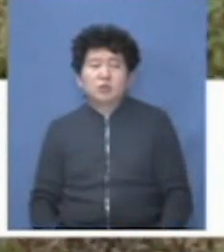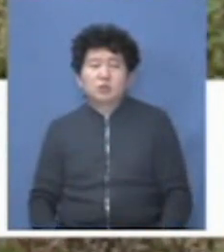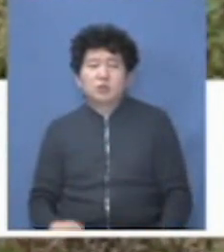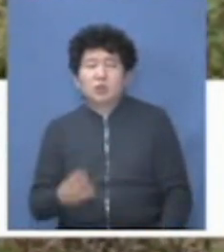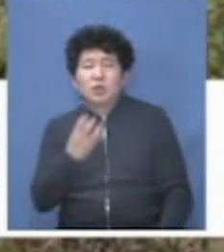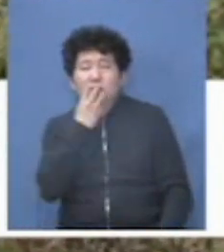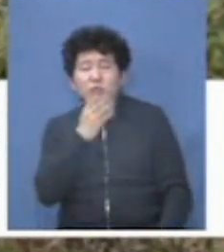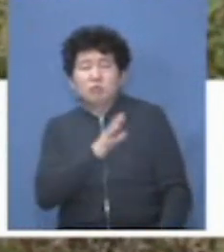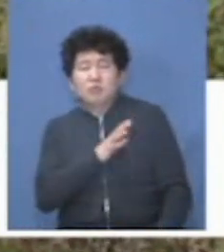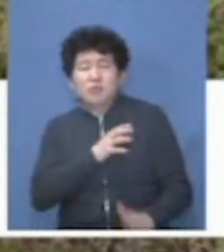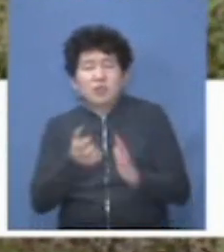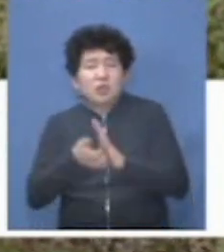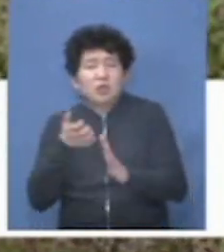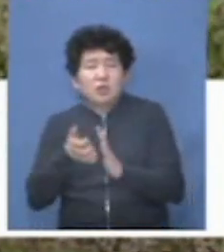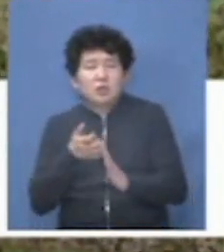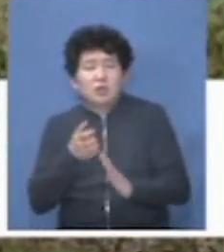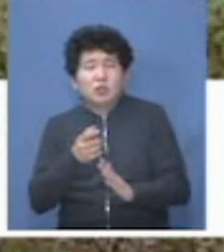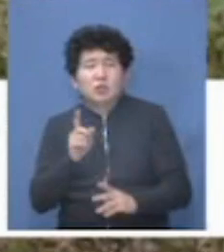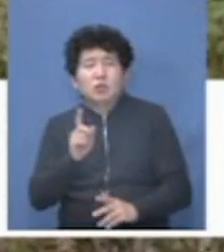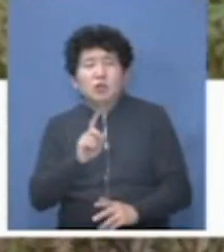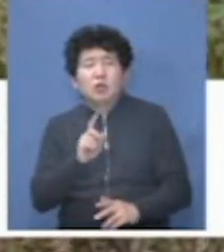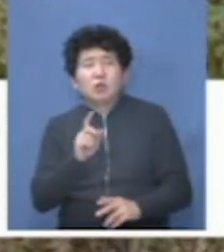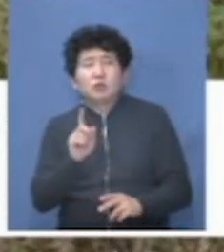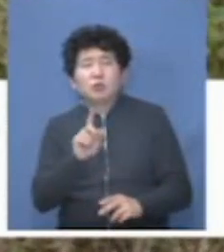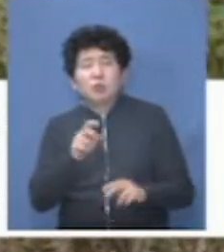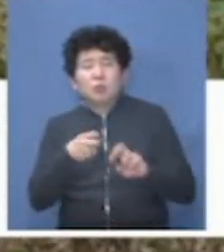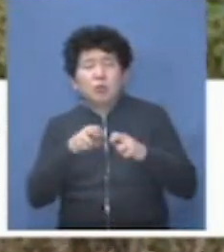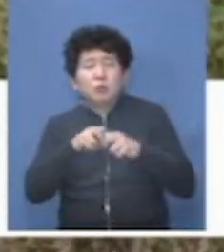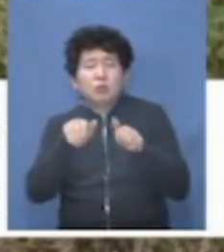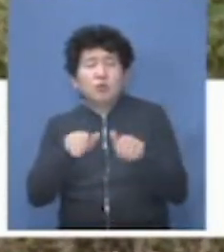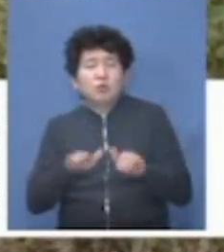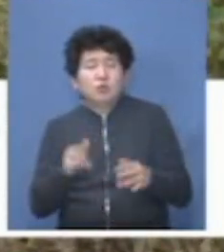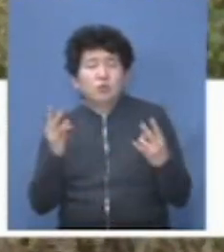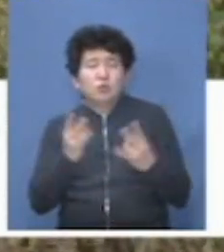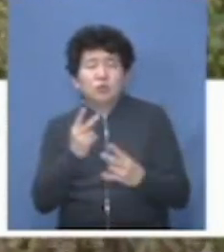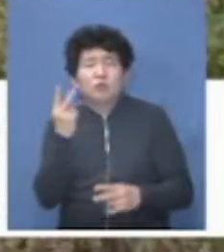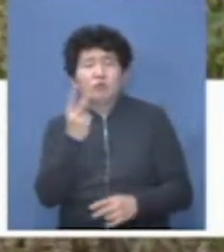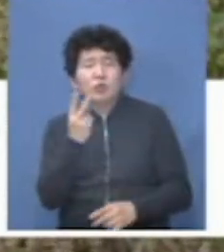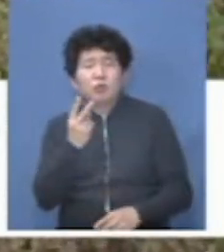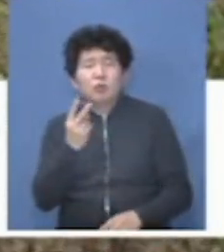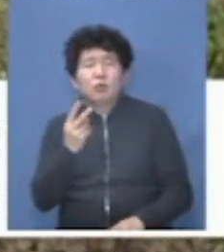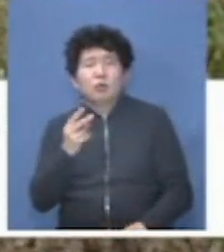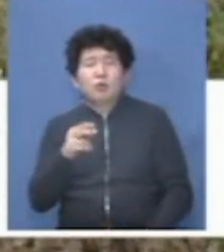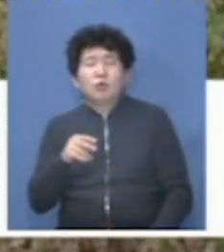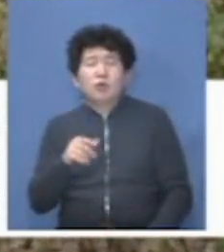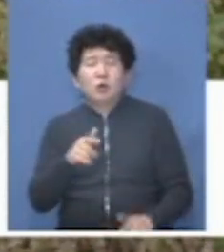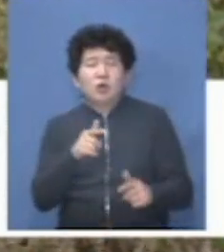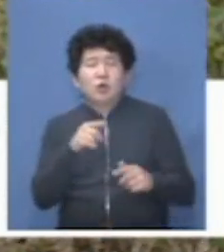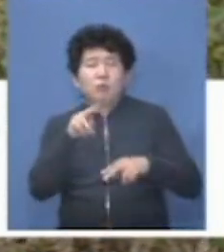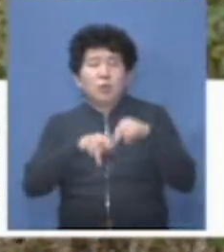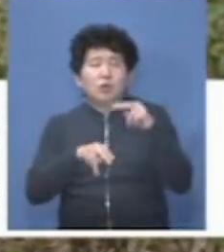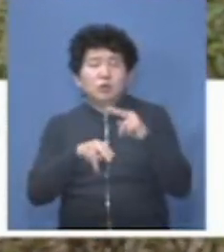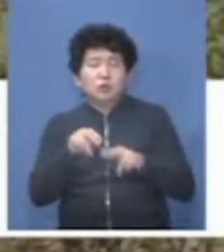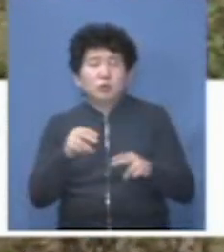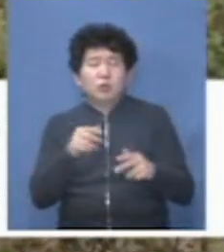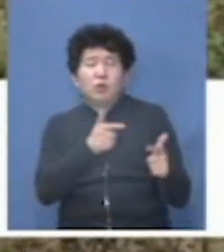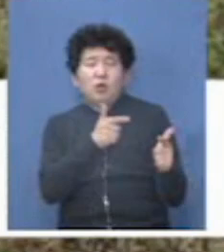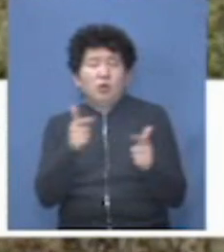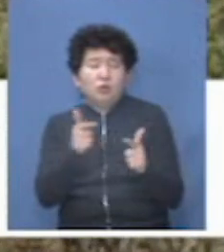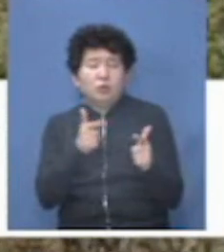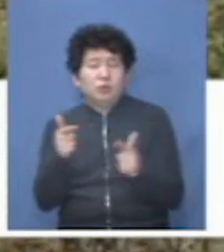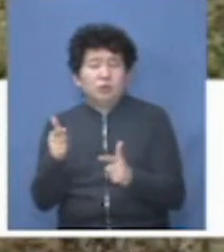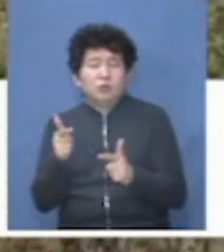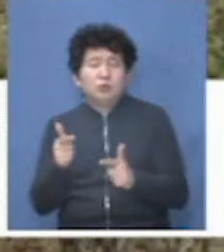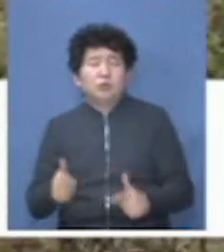жатыр. Ал бұл мәселен шешу үшін екінші жылу энергия орталығын салу көзделіп отыр. Қазіргі уақытта келесі жылыту маусына дайындық жұмыстарын бастап кеттік. Жылу шығын